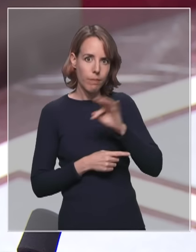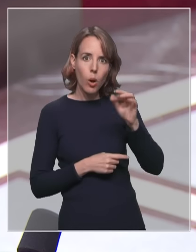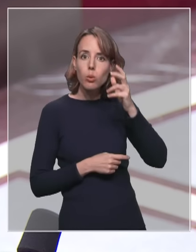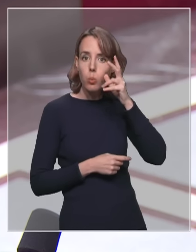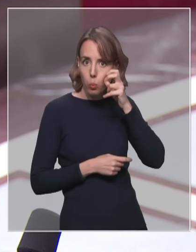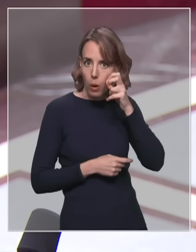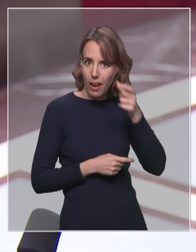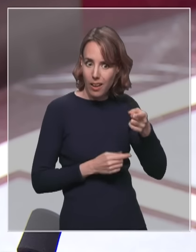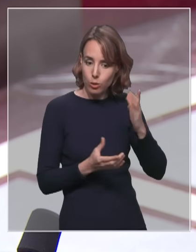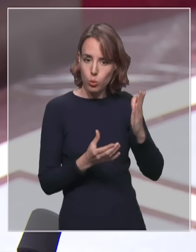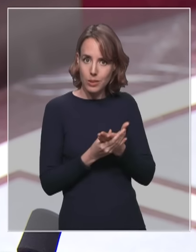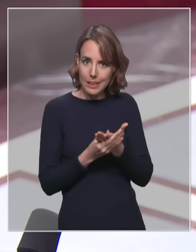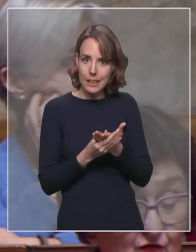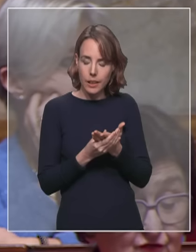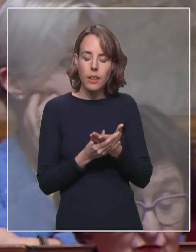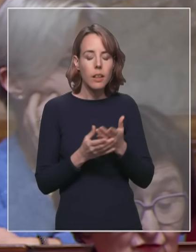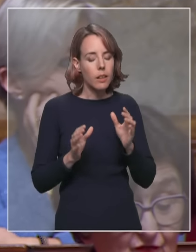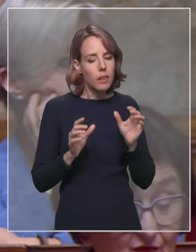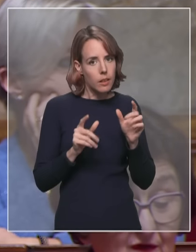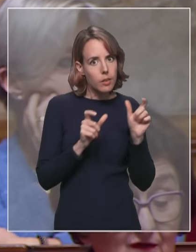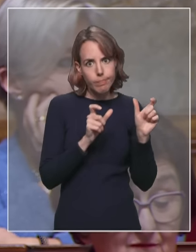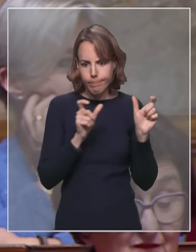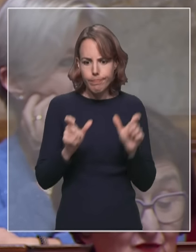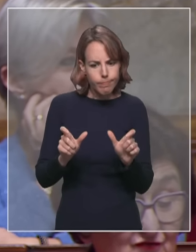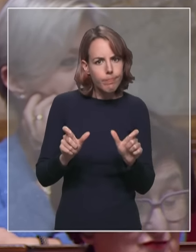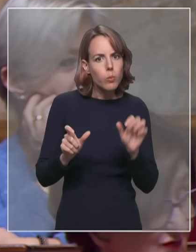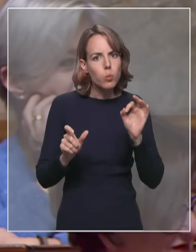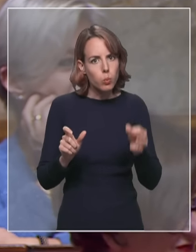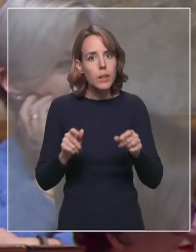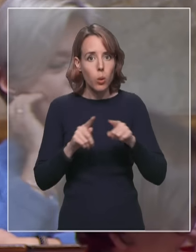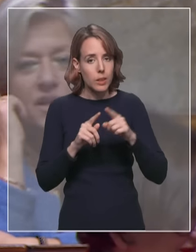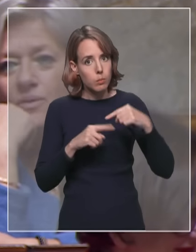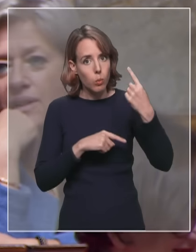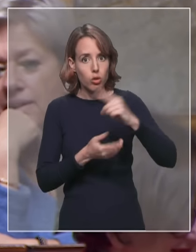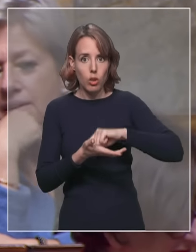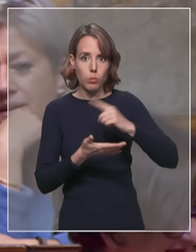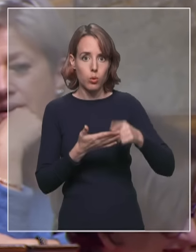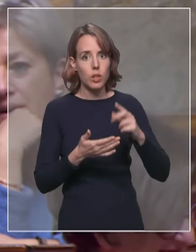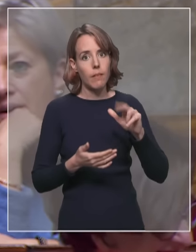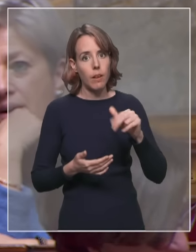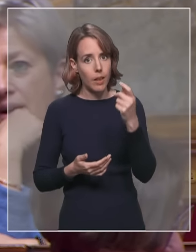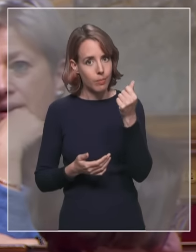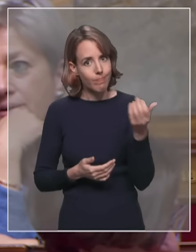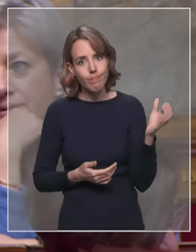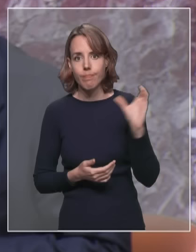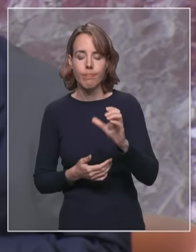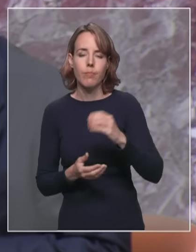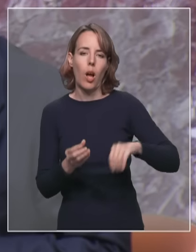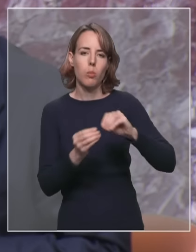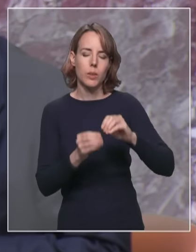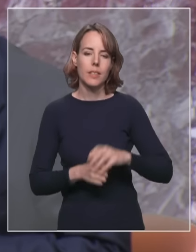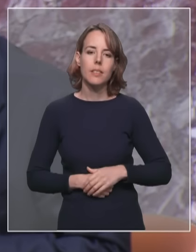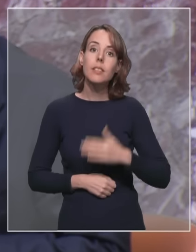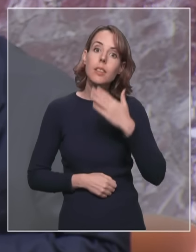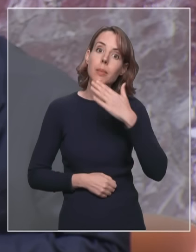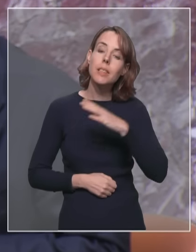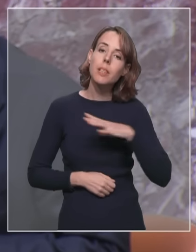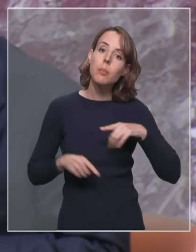je veux y apporter non seulement mon attention, mais également des moyens dans le prochain budget. Merci beaucoup, Madame la Ministre. Monsieur le